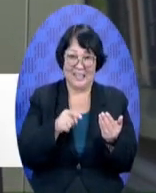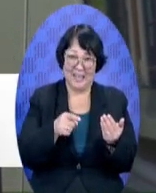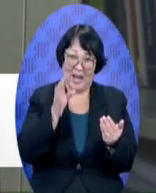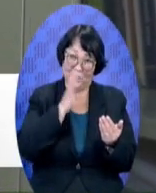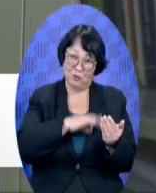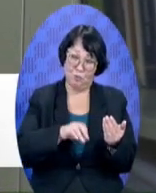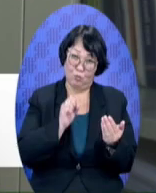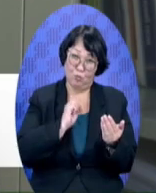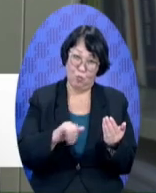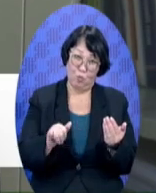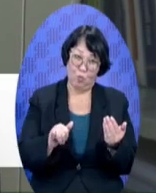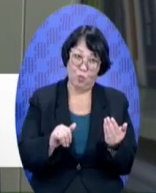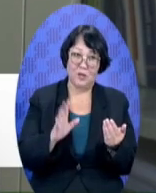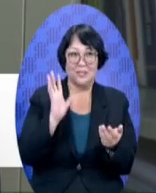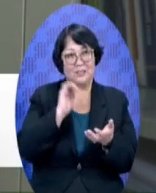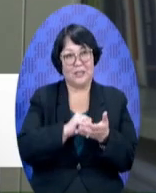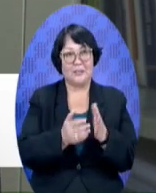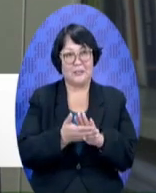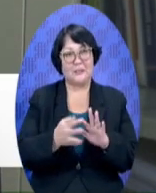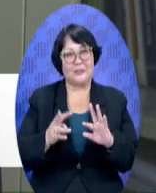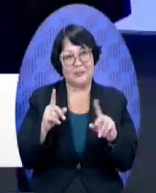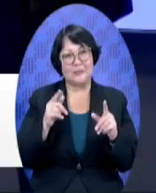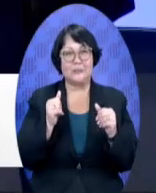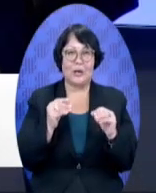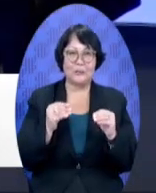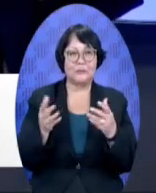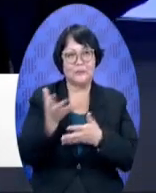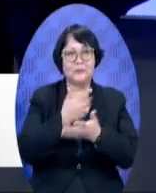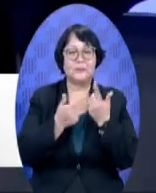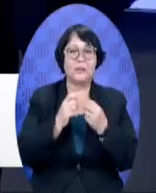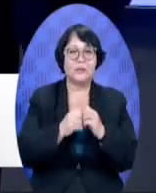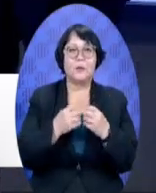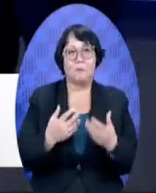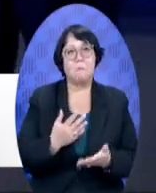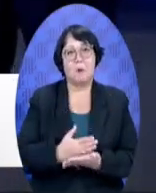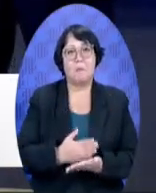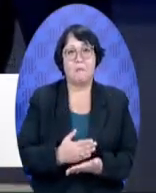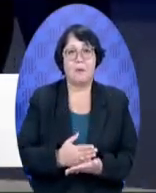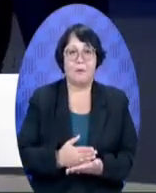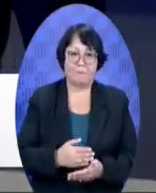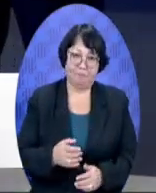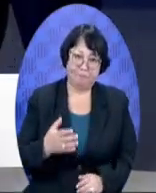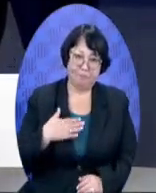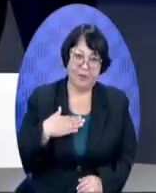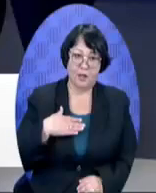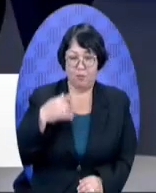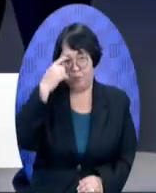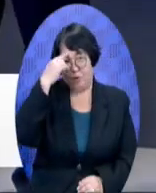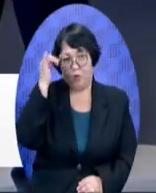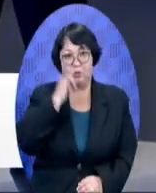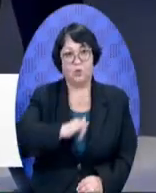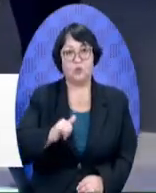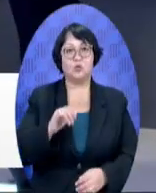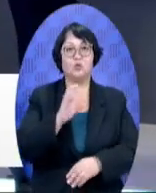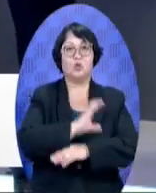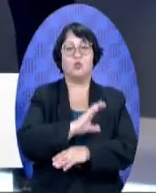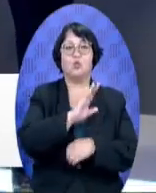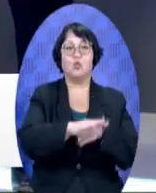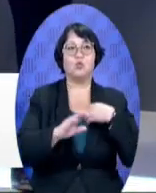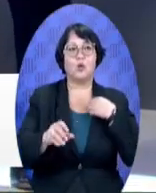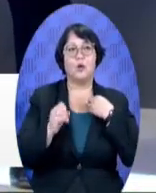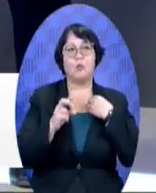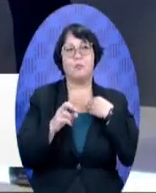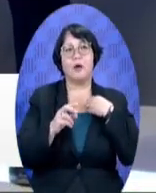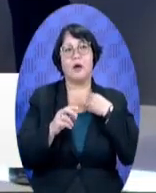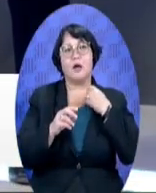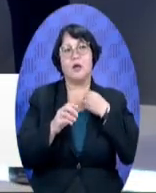талаар стандартаар шинжлэх хэрэгтэй гэх юм бас ярьж байгаа. Тэгэхээр энэ ярианаас үзэхэд манай улсад сурагчийн одоо ерөнхий боловсролын